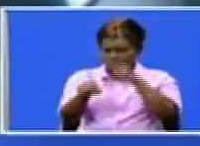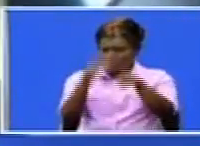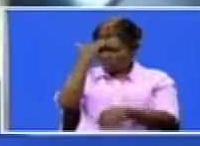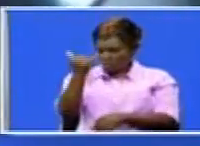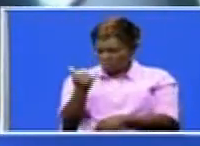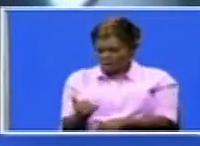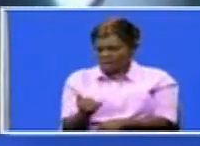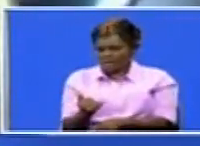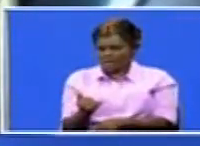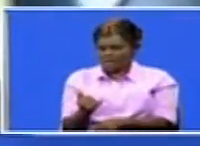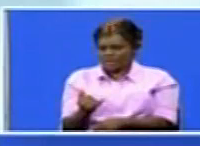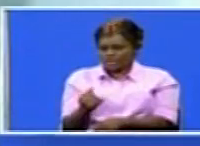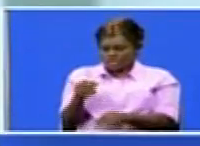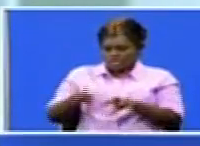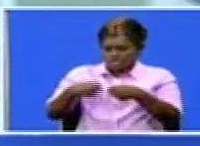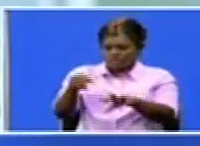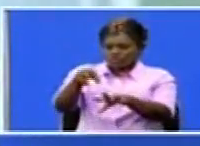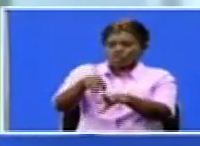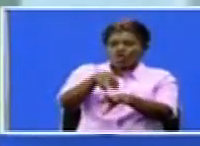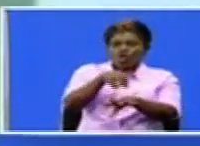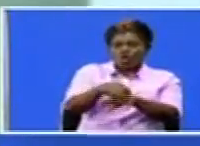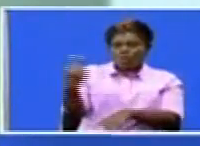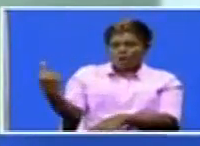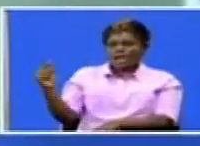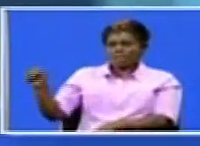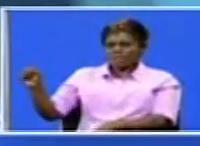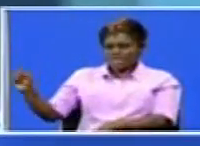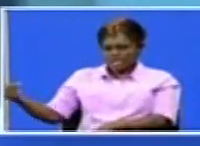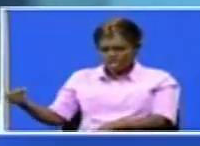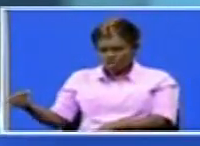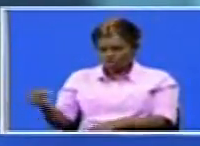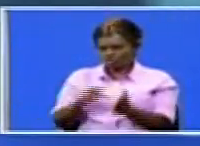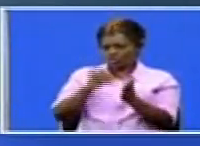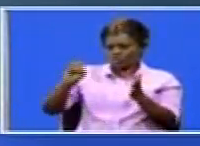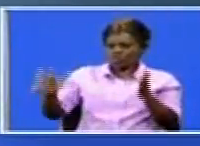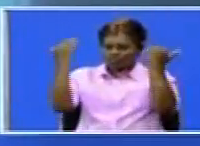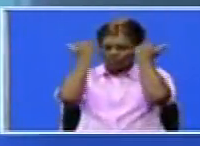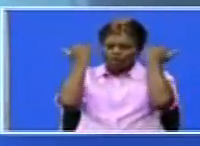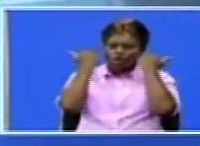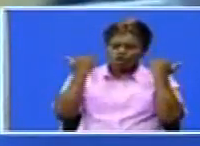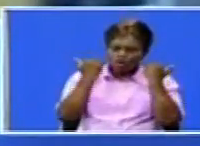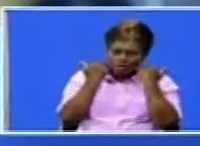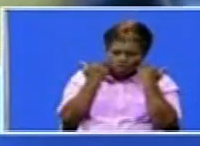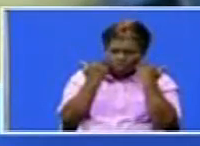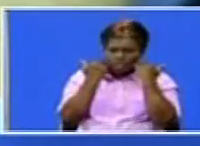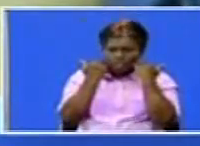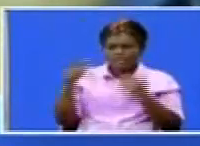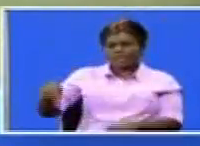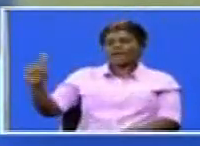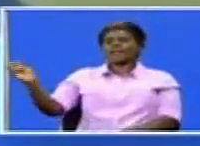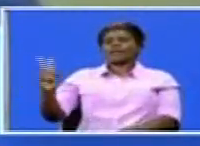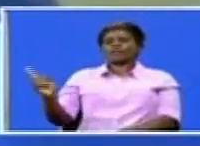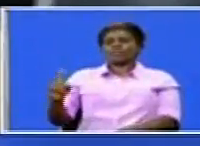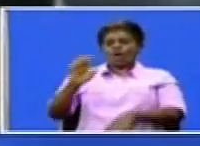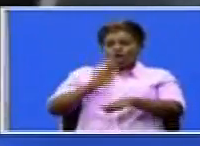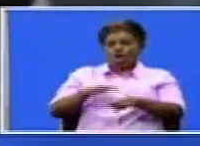kumpatia seneta wa Nairobi Mike Sonko shilingi milioni moja ili aweze kutupilia mbali kesi iliyo mahakamani kati ya kampuni ya maji Nairobi na shamba